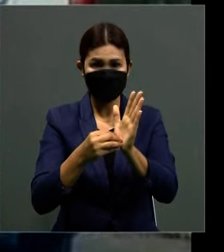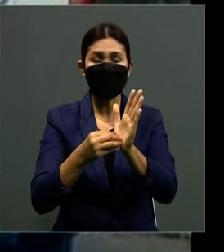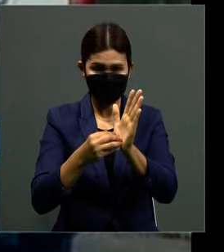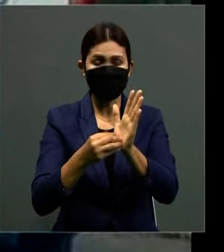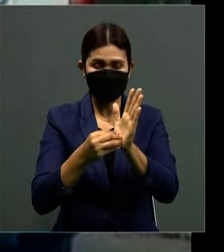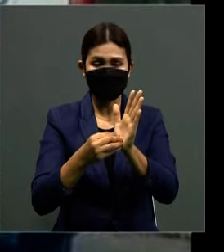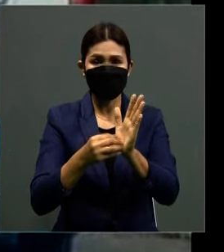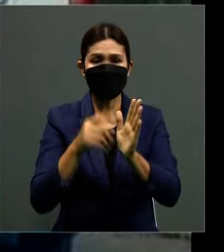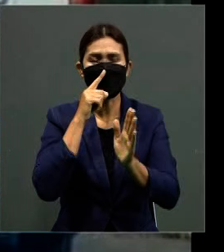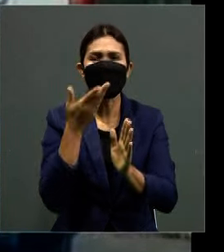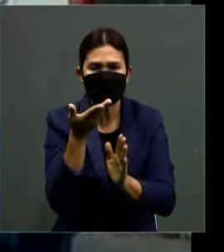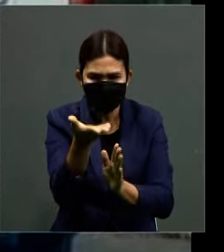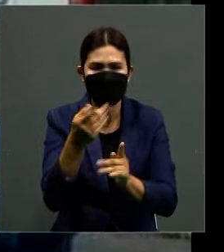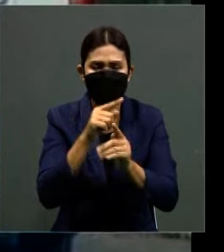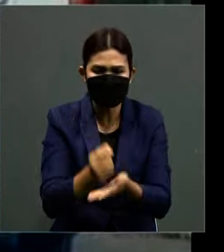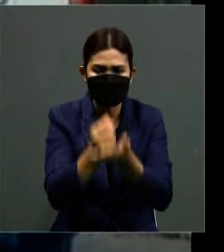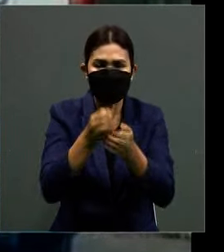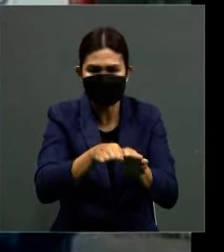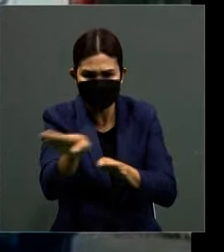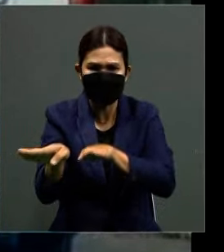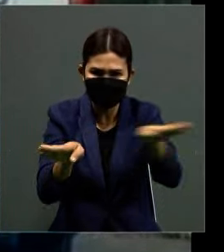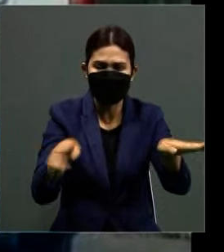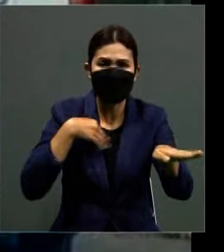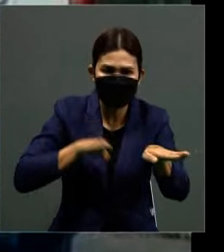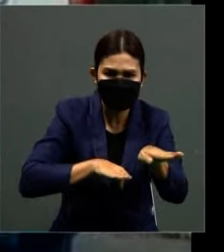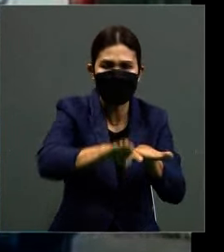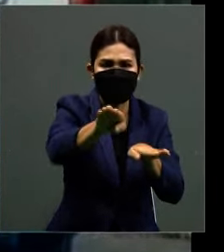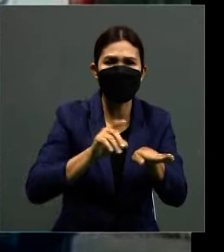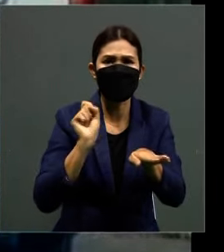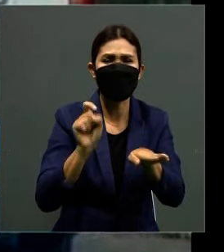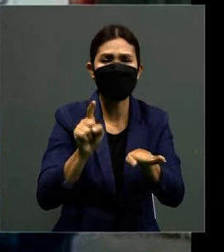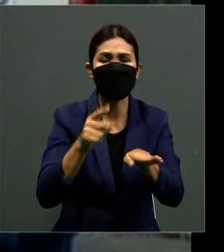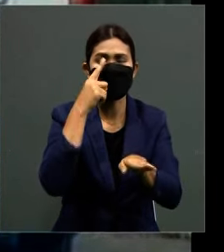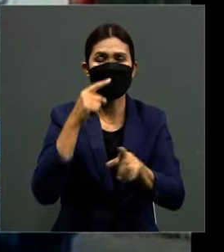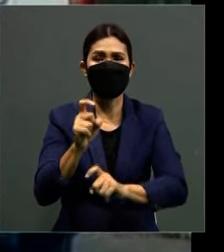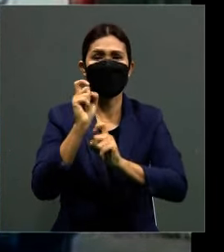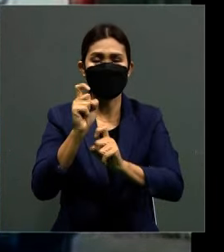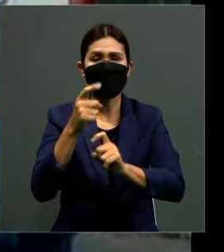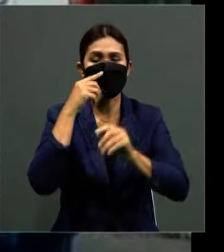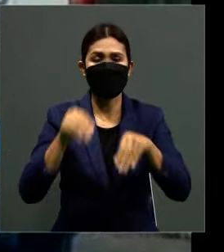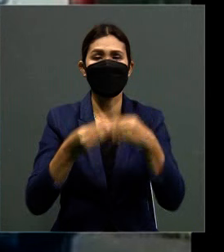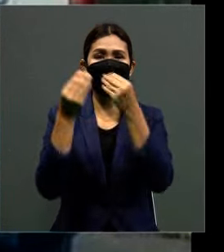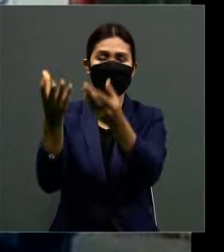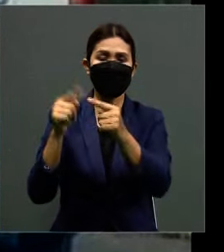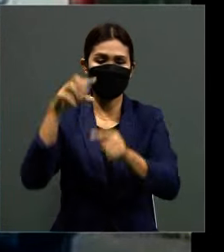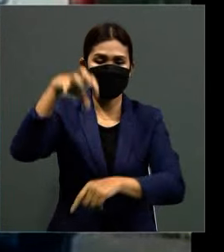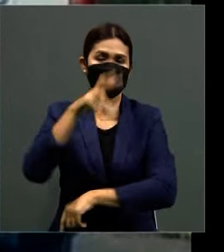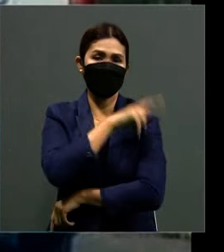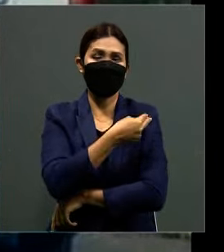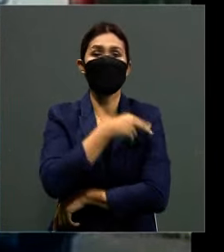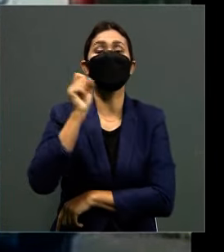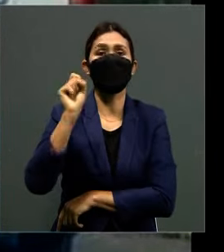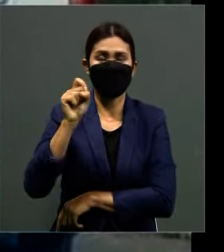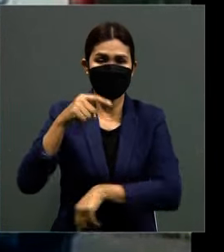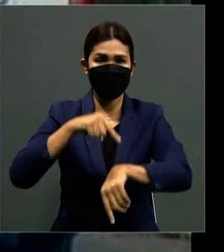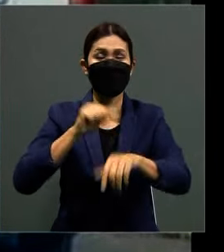กรุงเทพมหานครหลีกเลี่ยงได้หลบได้ขอให้หลบก่อนนะคะเพื่อที่เรื่องของความปลอดภัยแล้วก็ให้น้องเนี่ยส่งโรงพยาบาลโดยเร็วที่สุดนั่นเอง